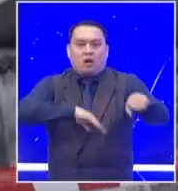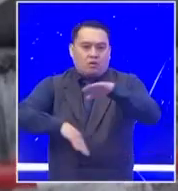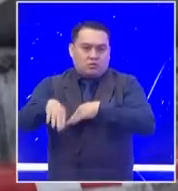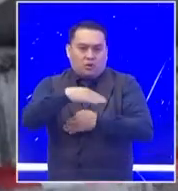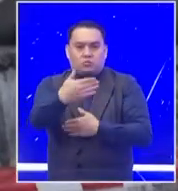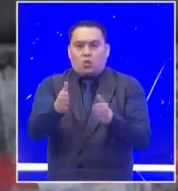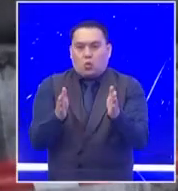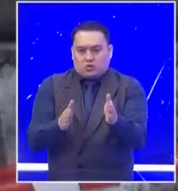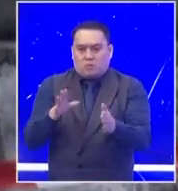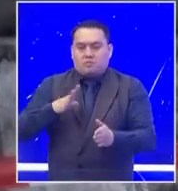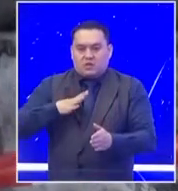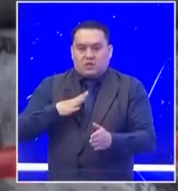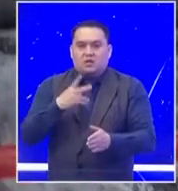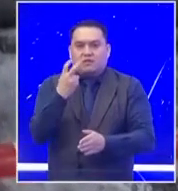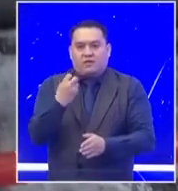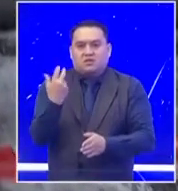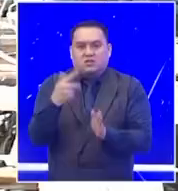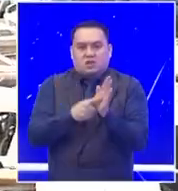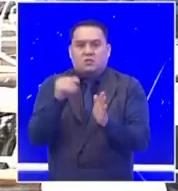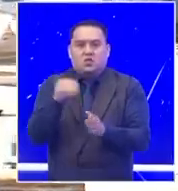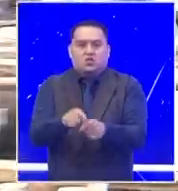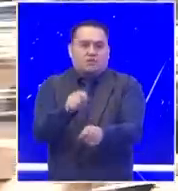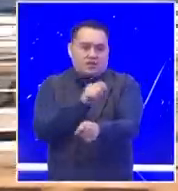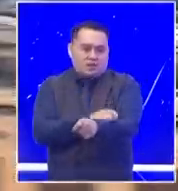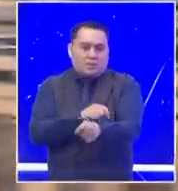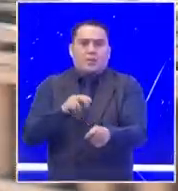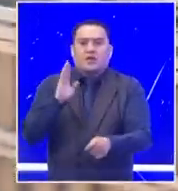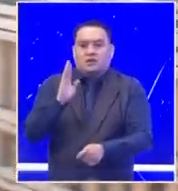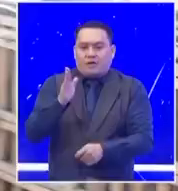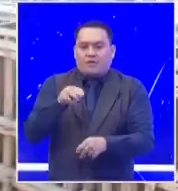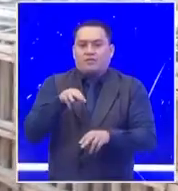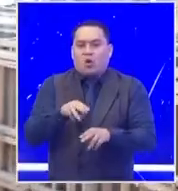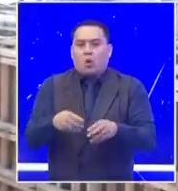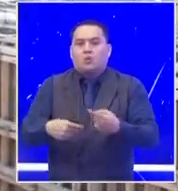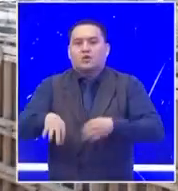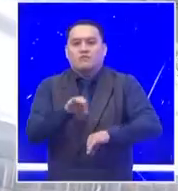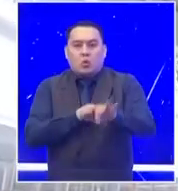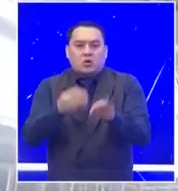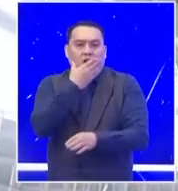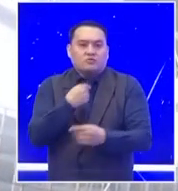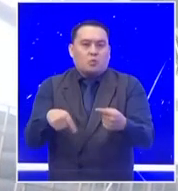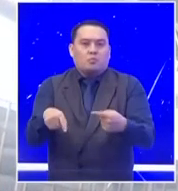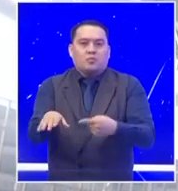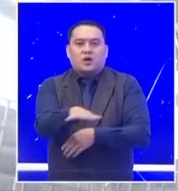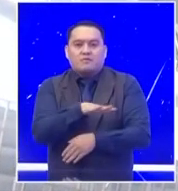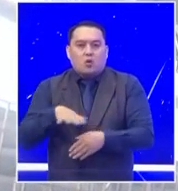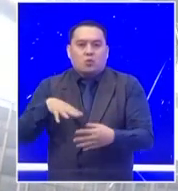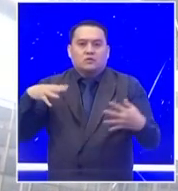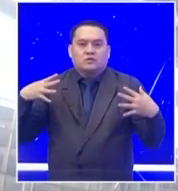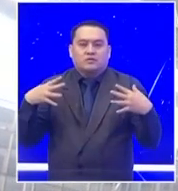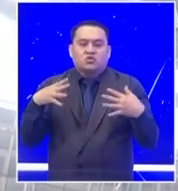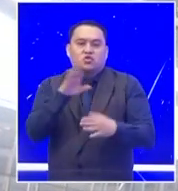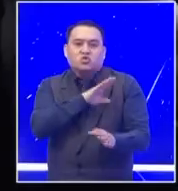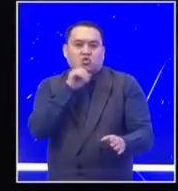бассейне, площадь которого составит 27 тысяч квадратных метров. Его архитектурный ансамбль и прилегающая территория будут перекликаться с зоной